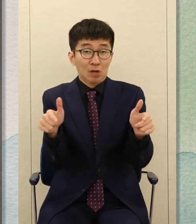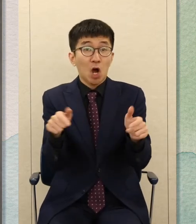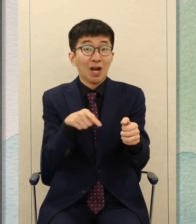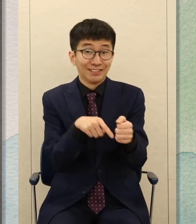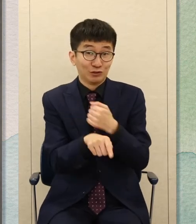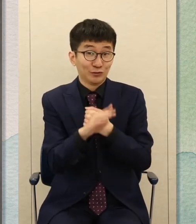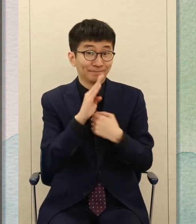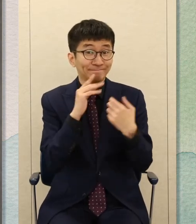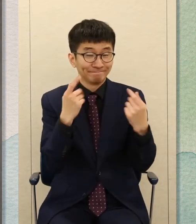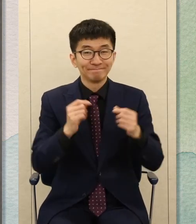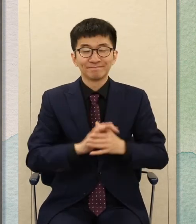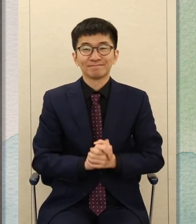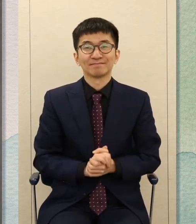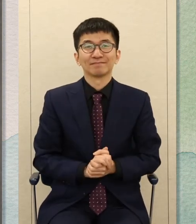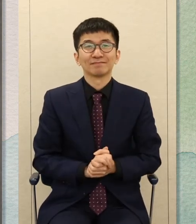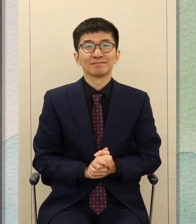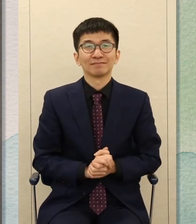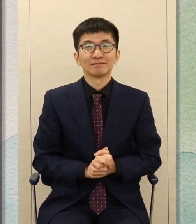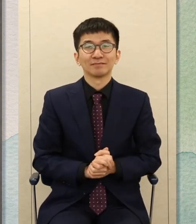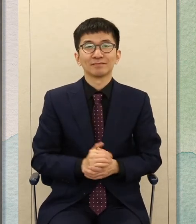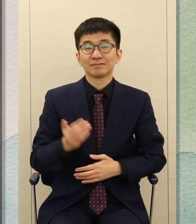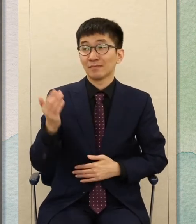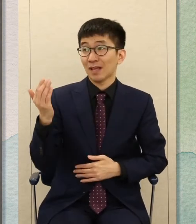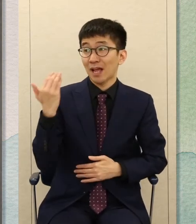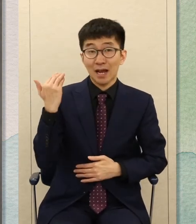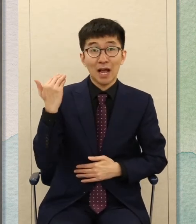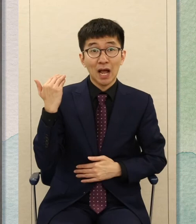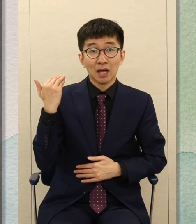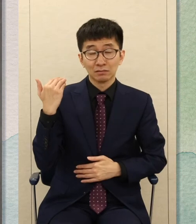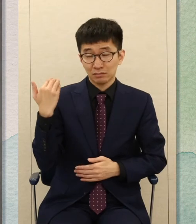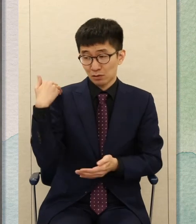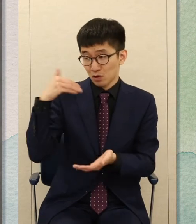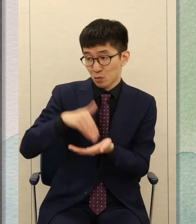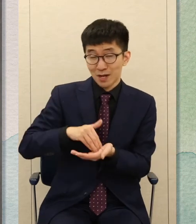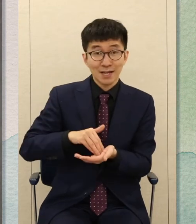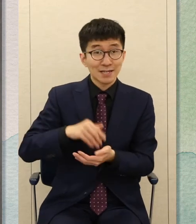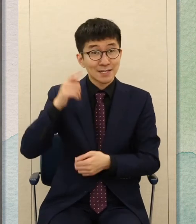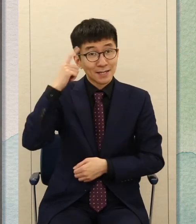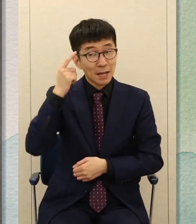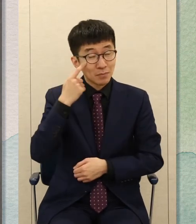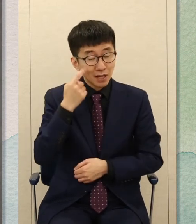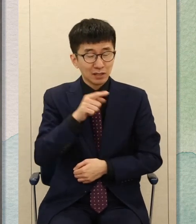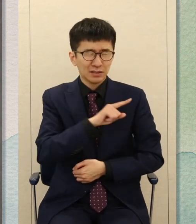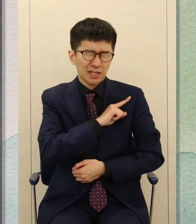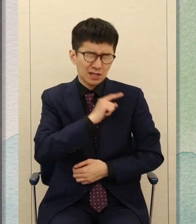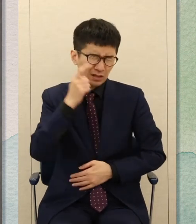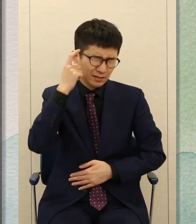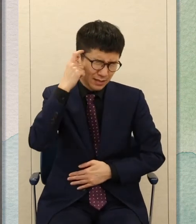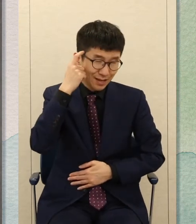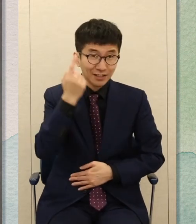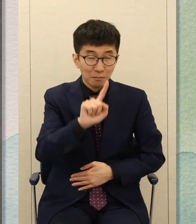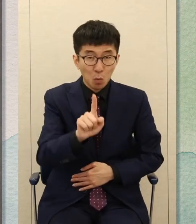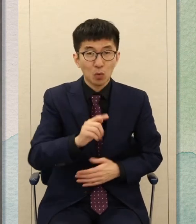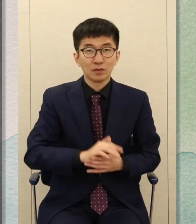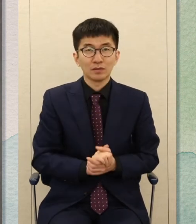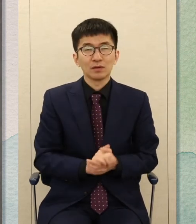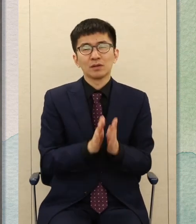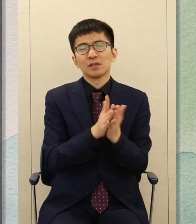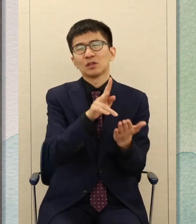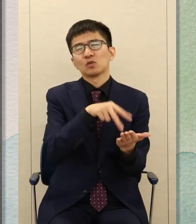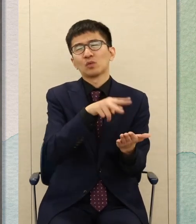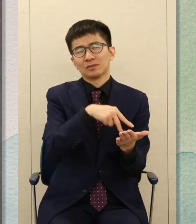생각합니다. 그래서 아까 예, 처음으로 돌아가게 되면 지금 우리의 제일 큰 고민은 예, 독자가 줄어들고 있는